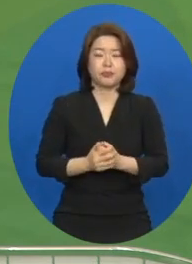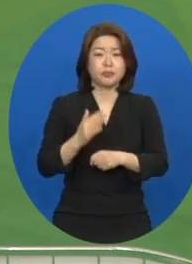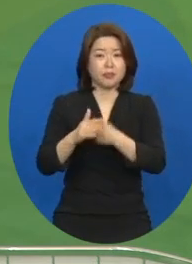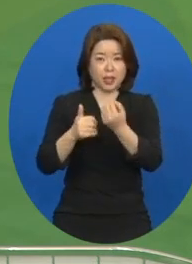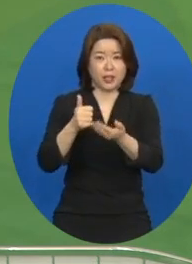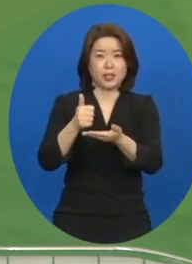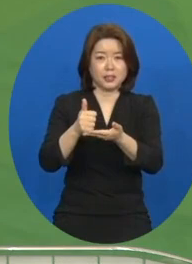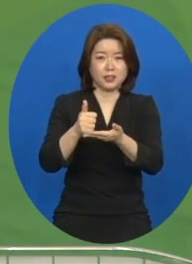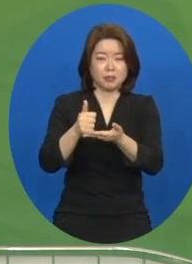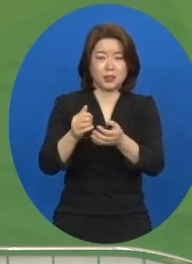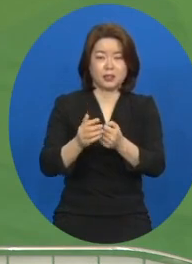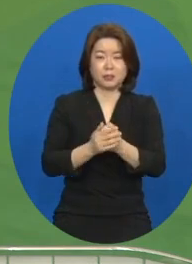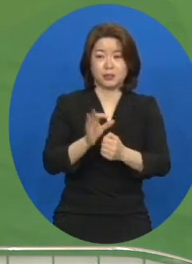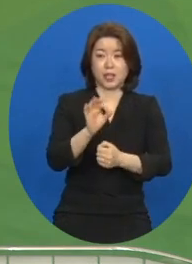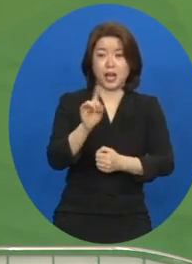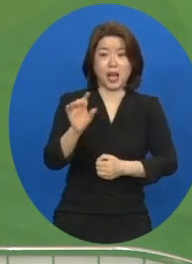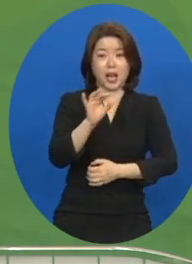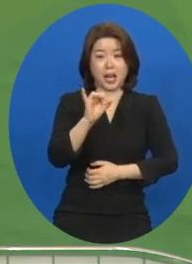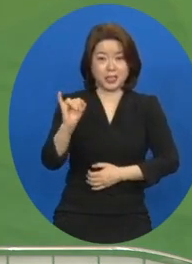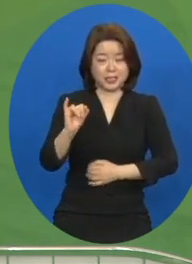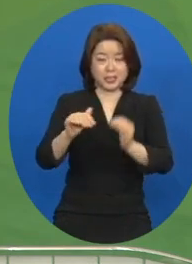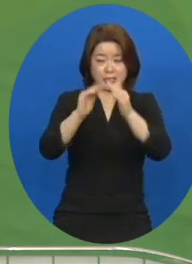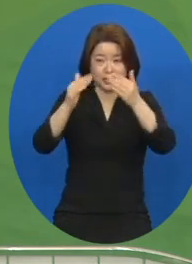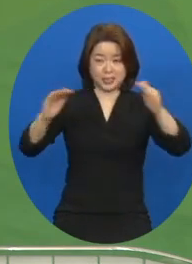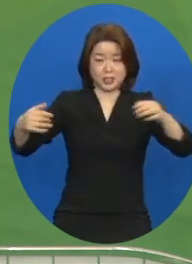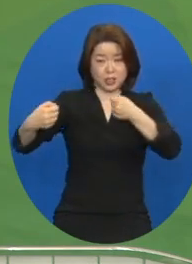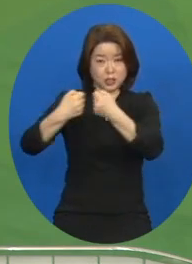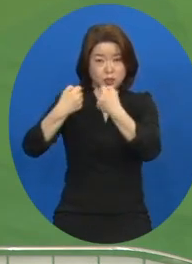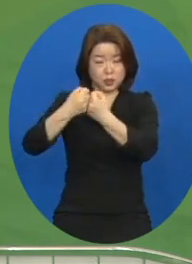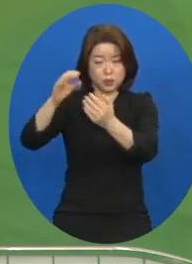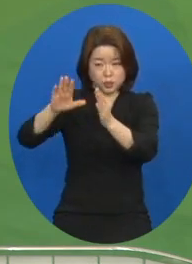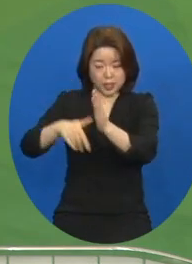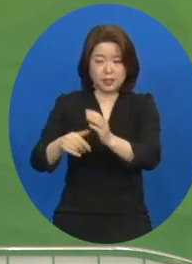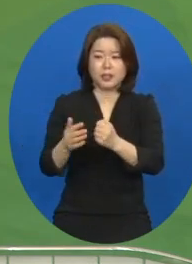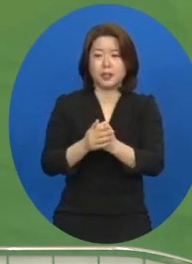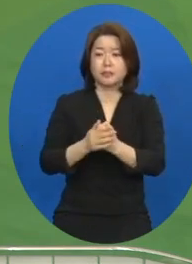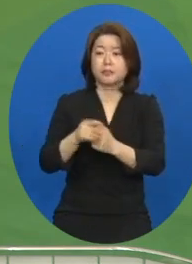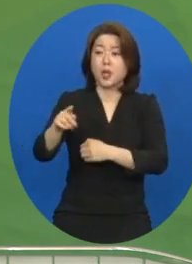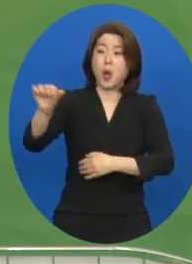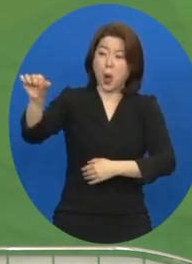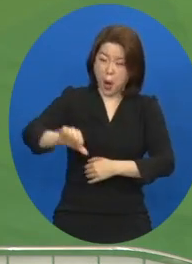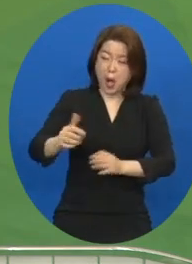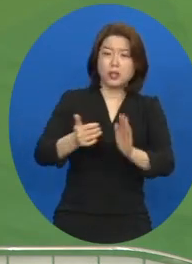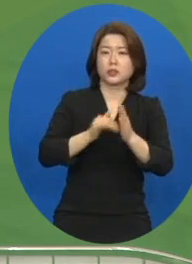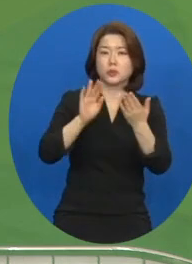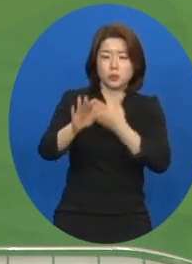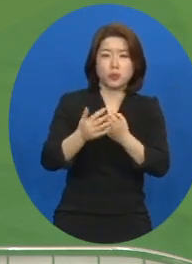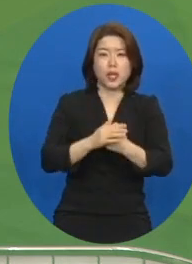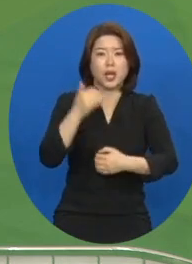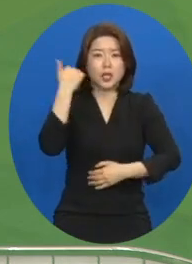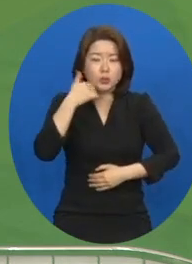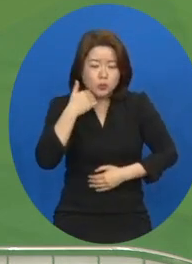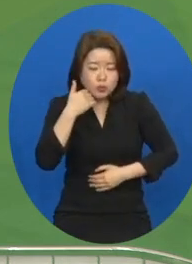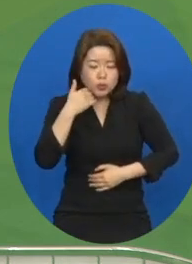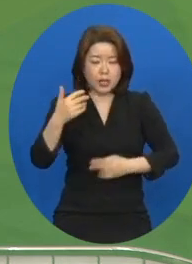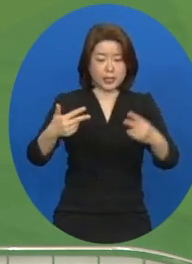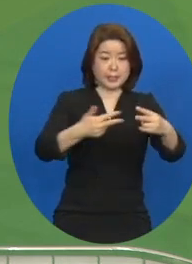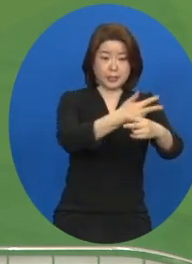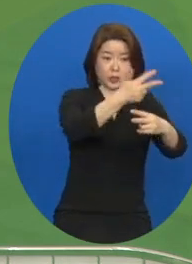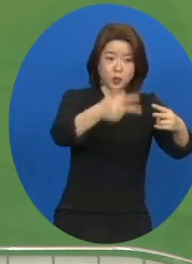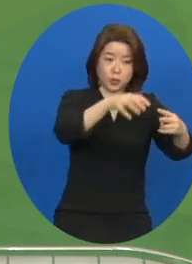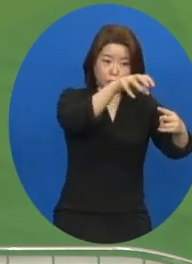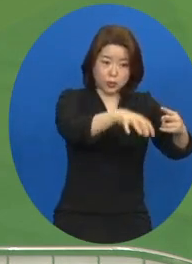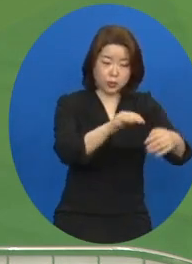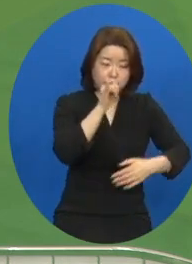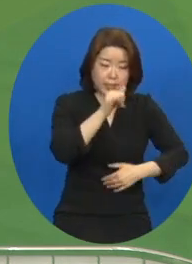하나님께서 아이성 전투에서 이스라엘 백성이 패배하고 난 다음에 누군가가 여리고성에 있는